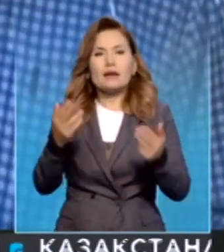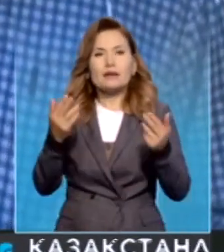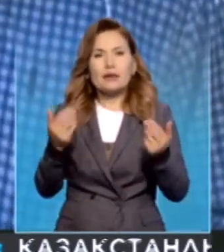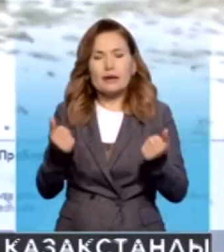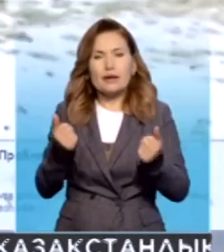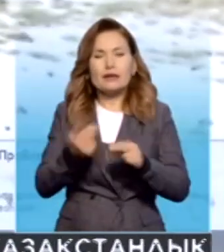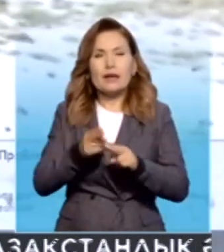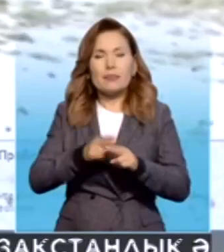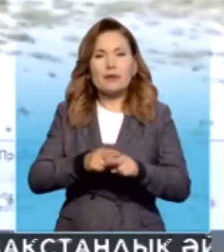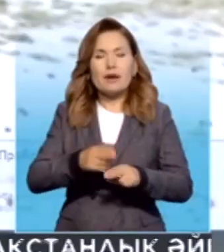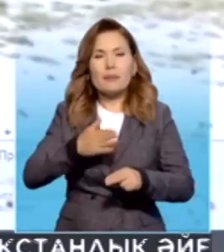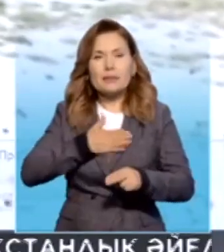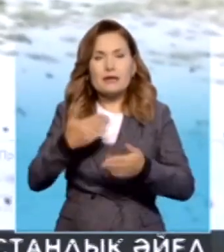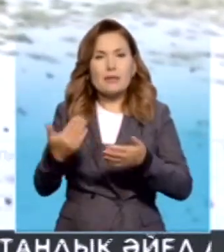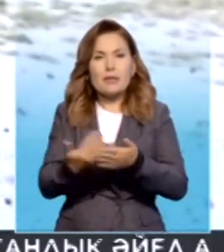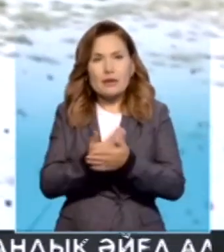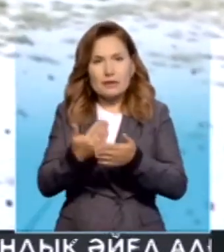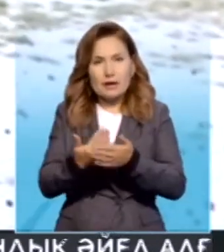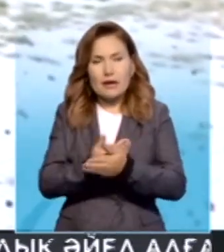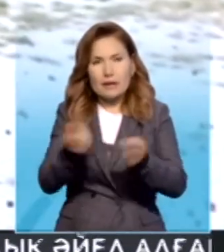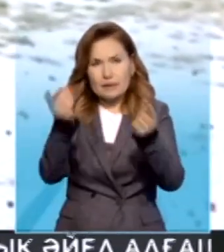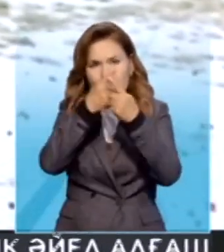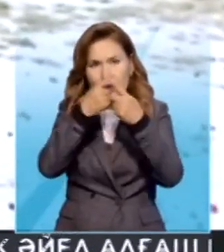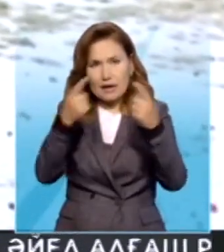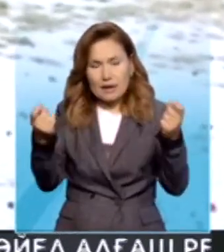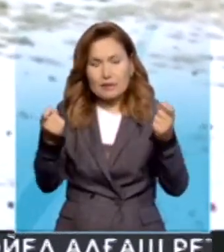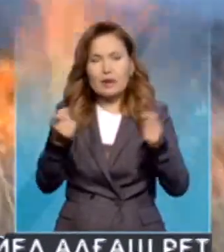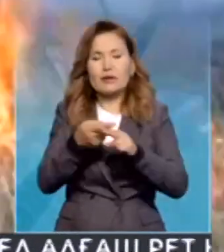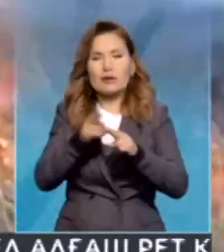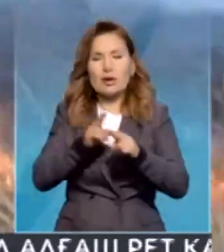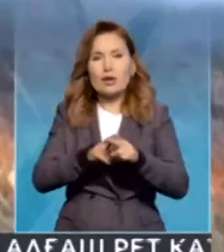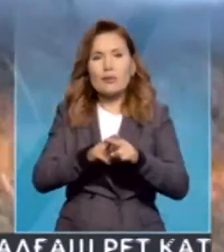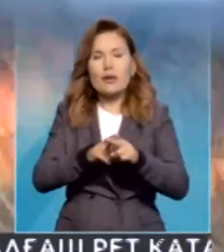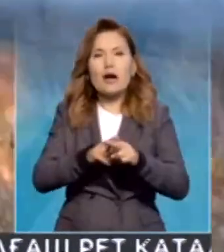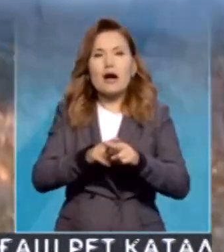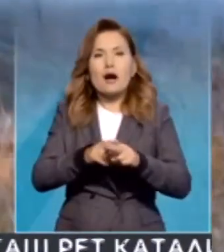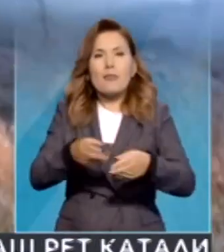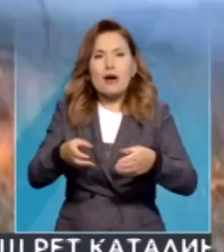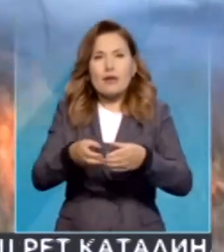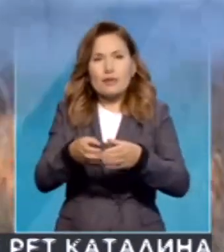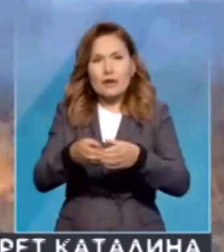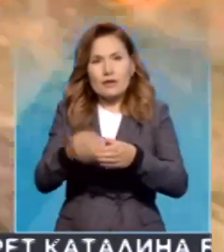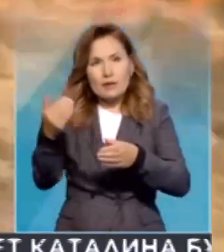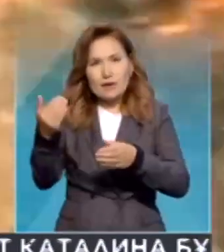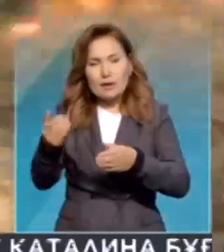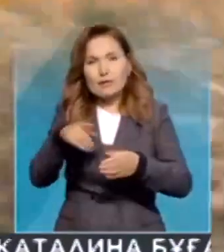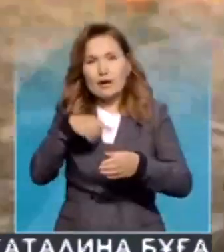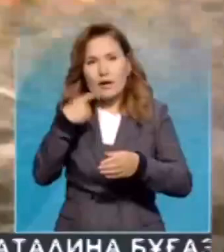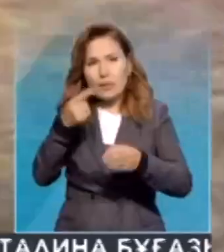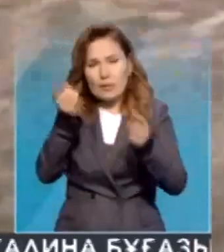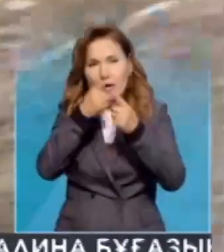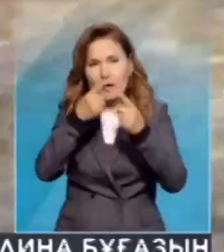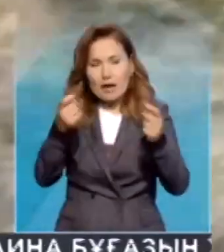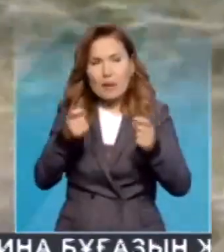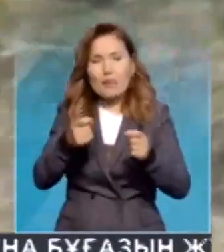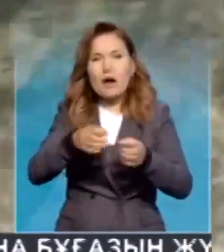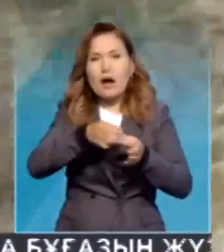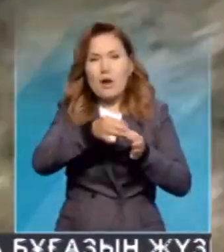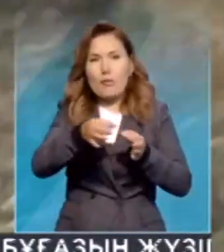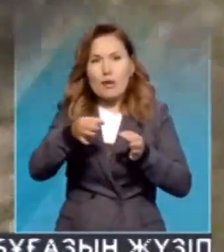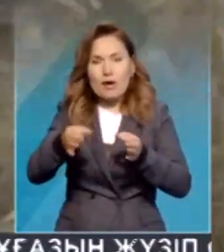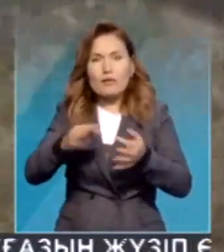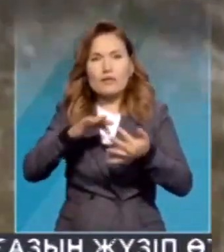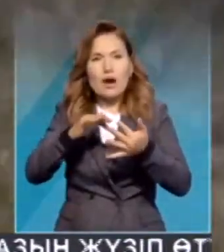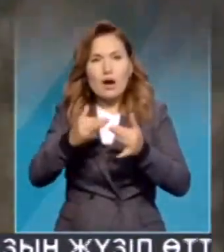Қонысбек, біздегі мәлімет бойынша, мәліметке сенсек, төтенше жағдайлар департаментінің мамандары берген бірде бір елді мекенге қазір